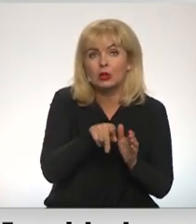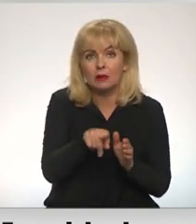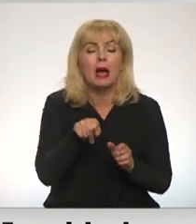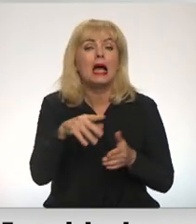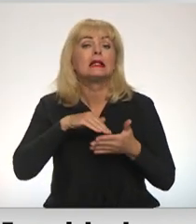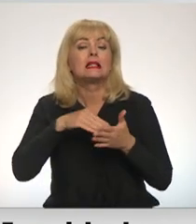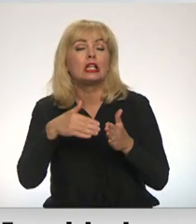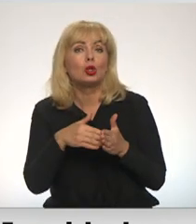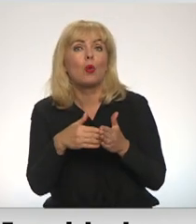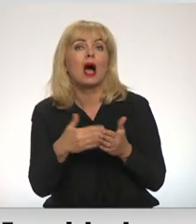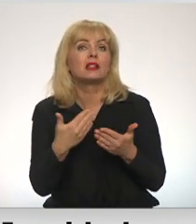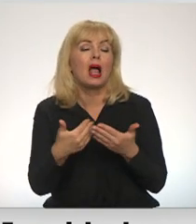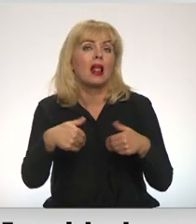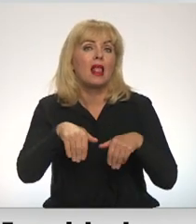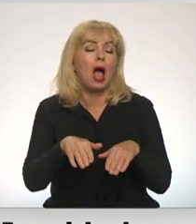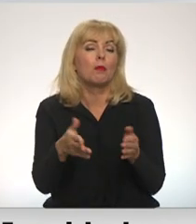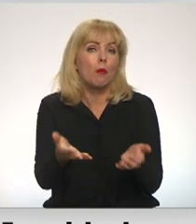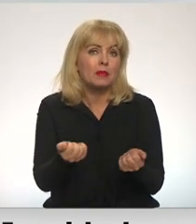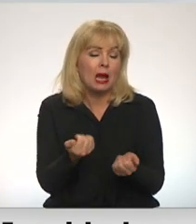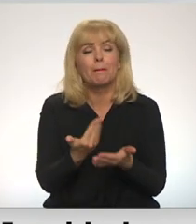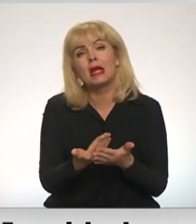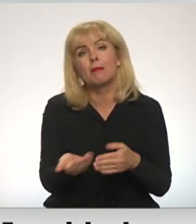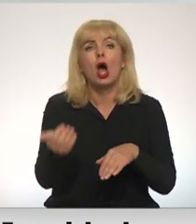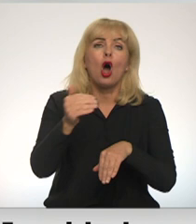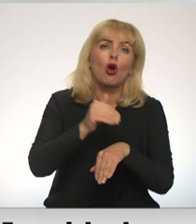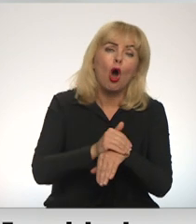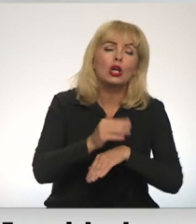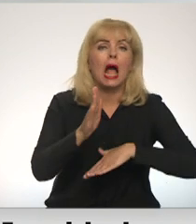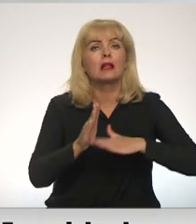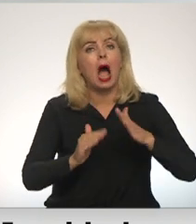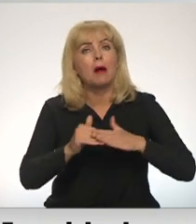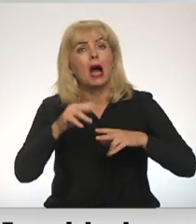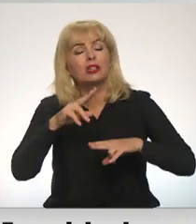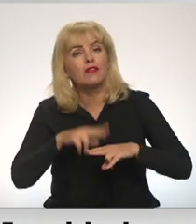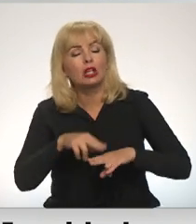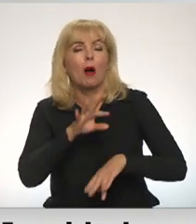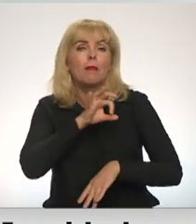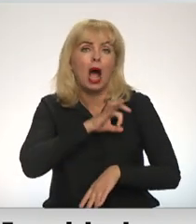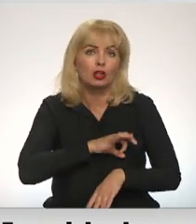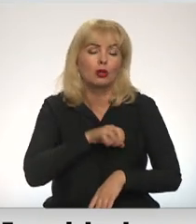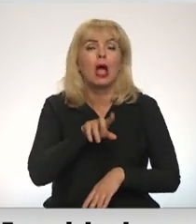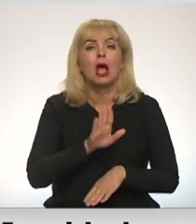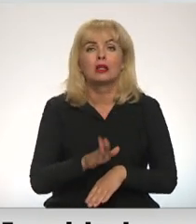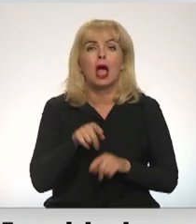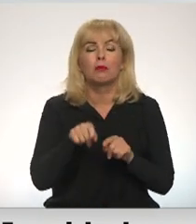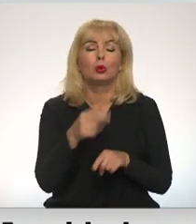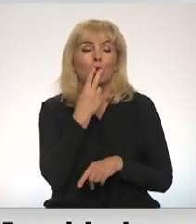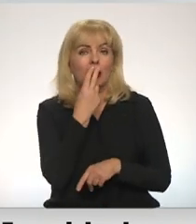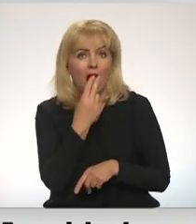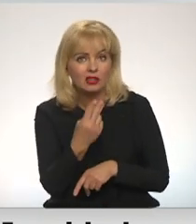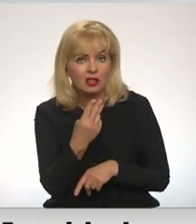kad lēmuma pieņemšana ir par konkrētām, varbūt amata vietām vai atalgojumiem, tad te būtu jāskatās,